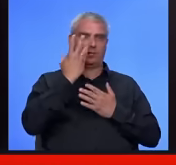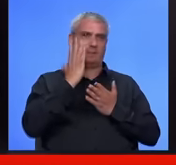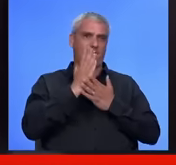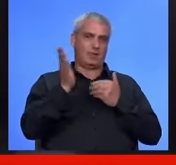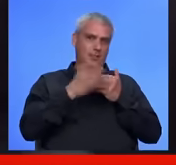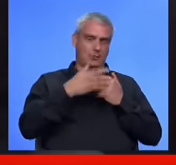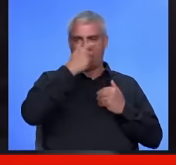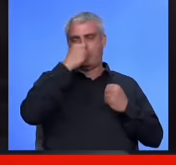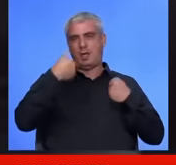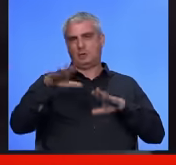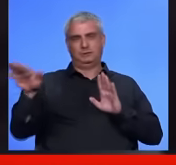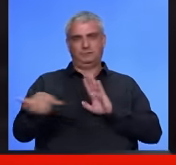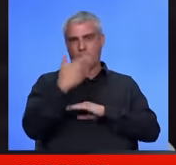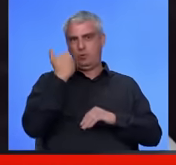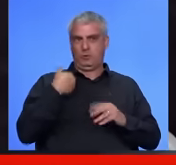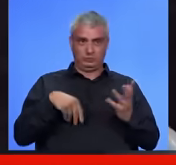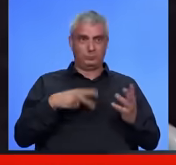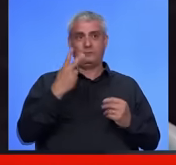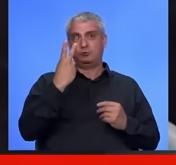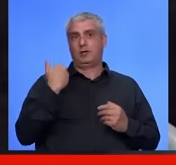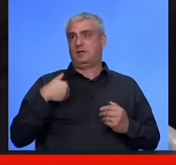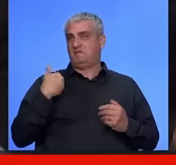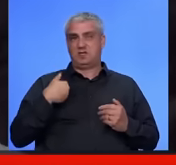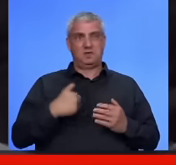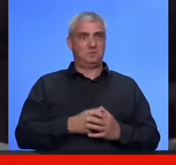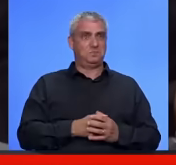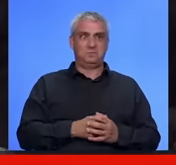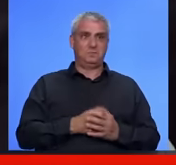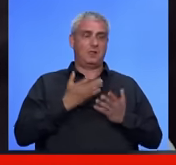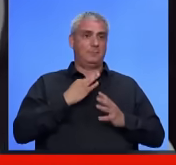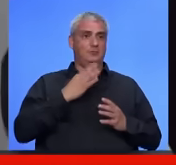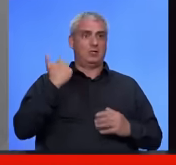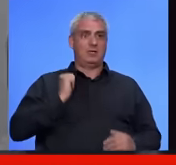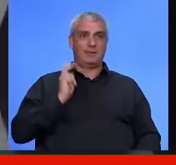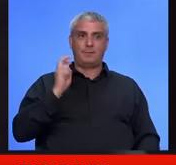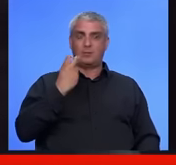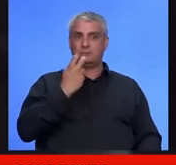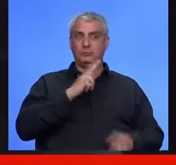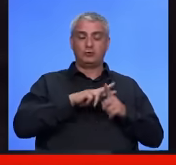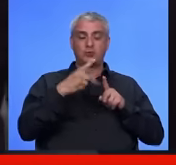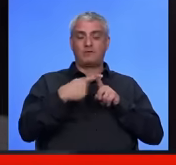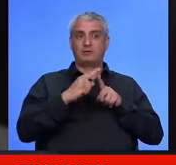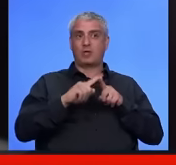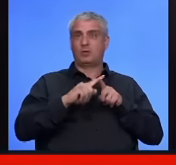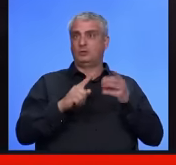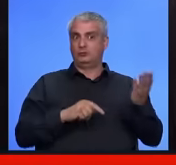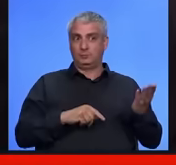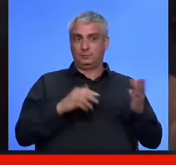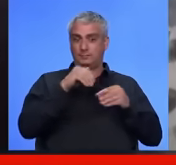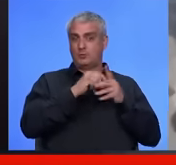שתיים כבר התחתנו ועזבו את העיר, ושני הרווקים. הבת שלי הייתה במילואים 3.5 חודשים